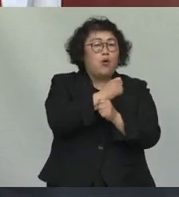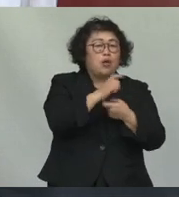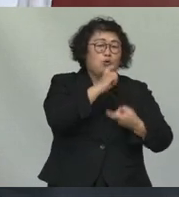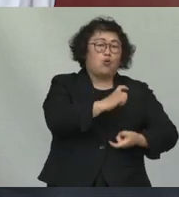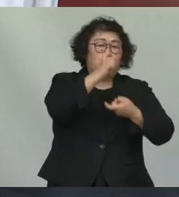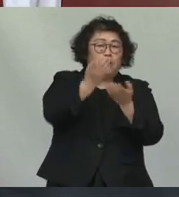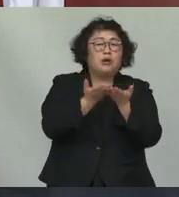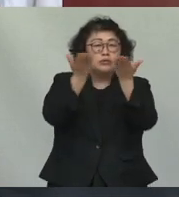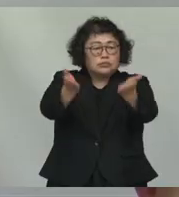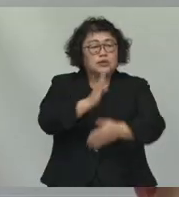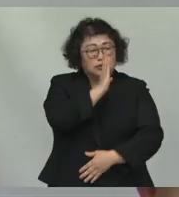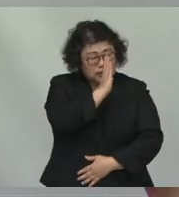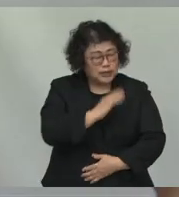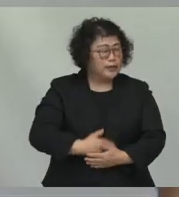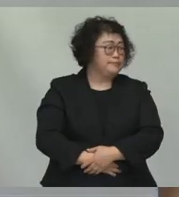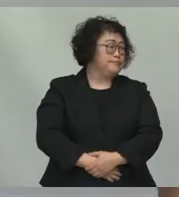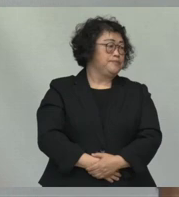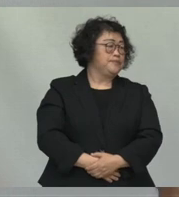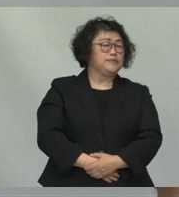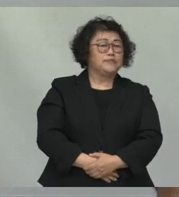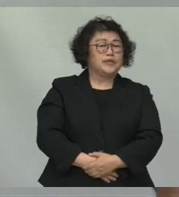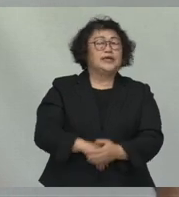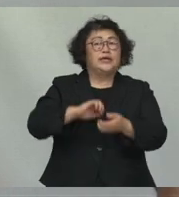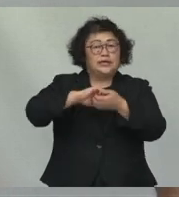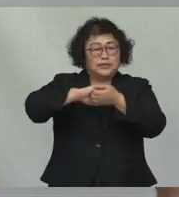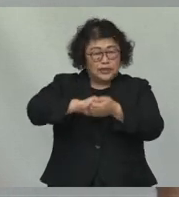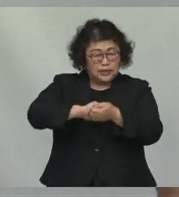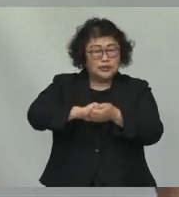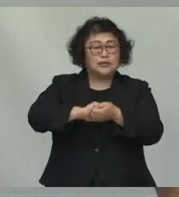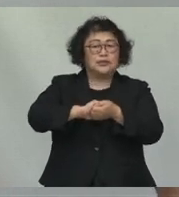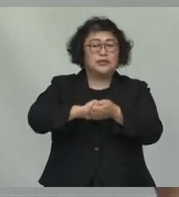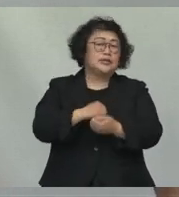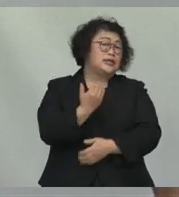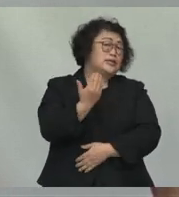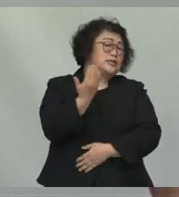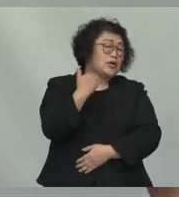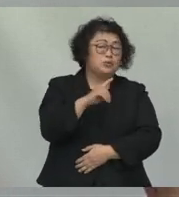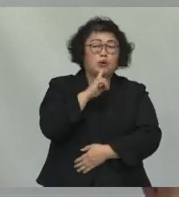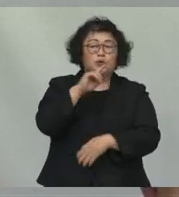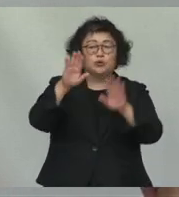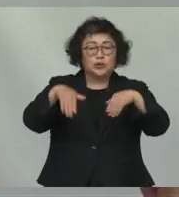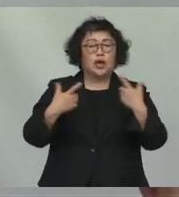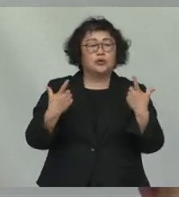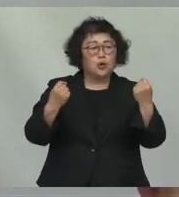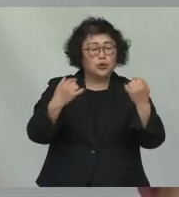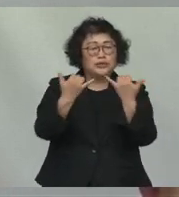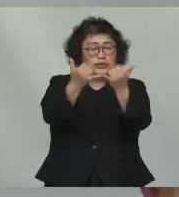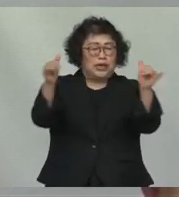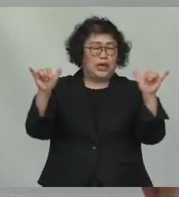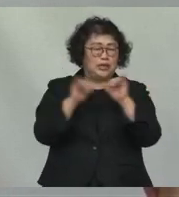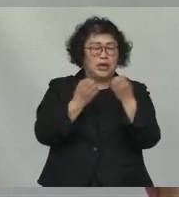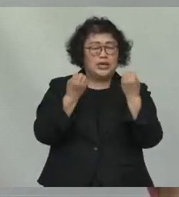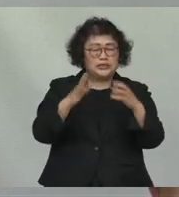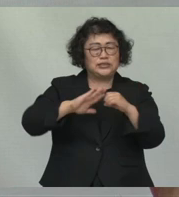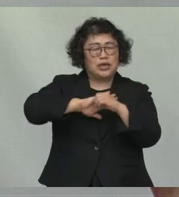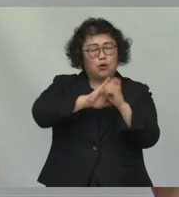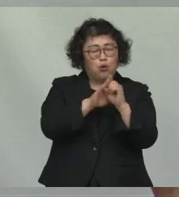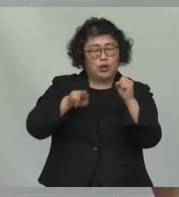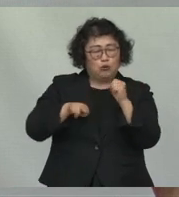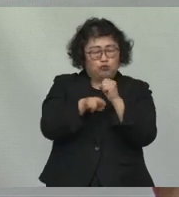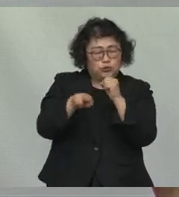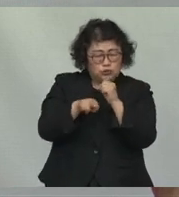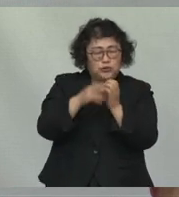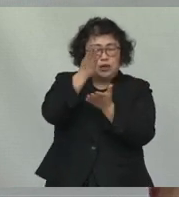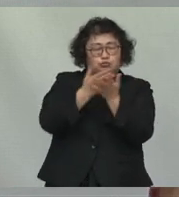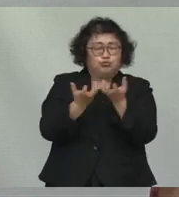お願いいたします。 ぜひ先ほども言ったように、世間では新型コロナで分